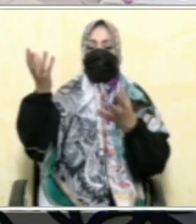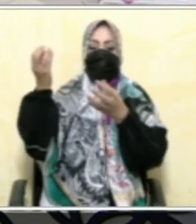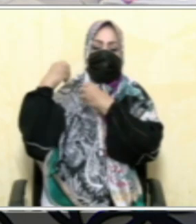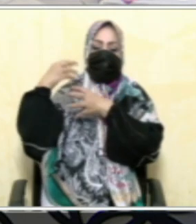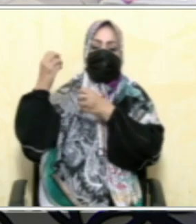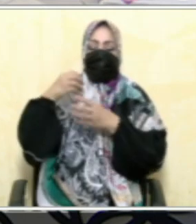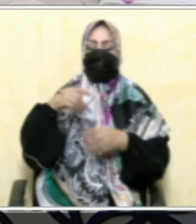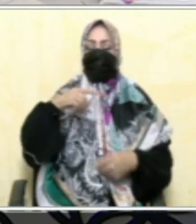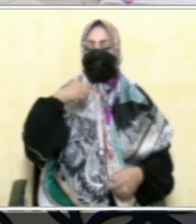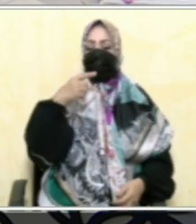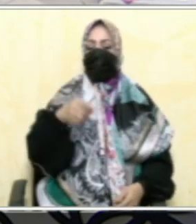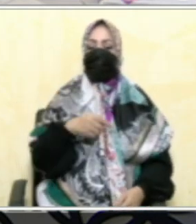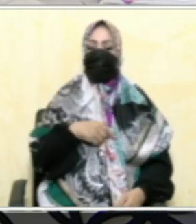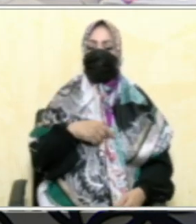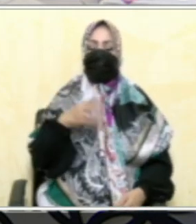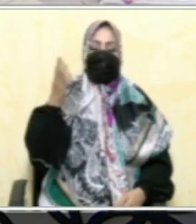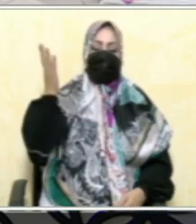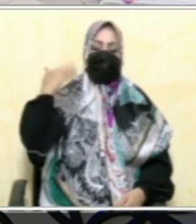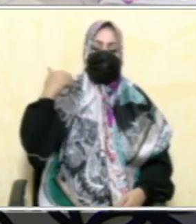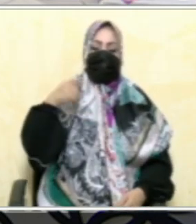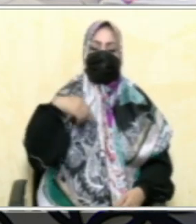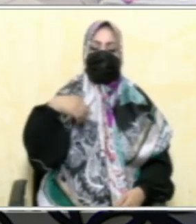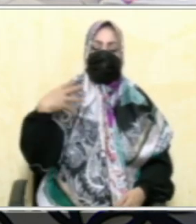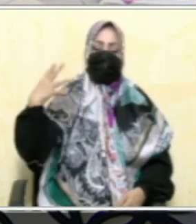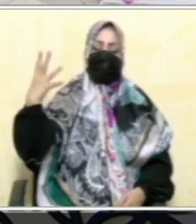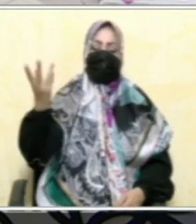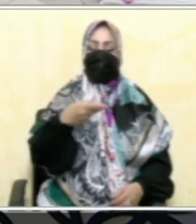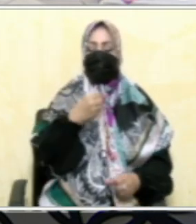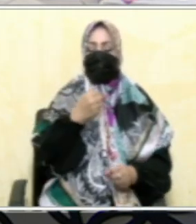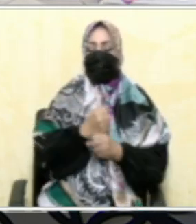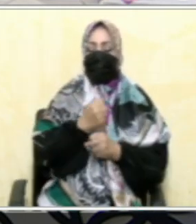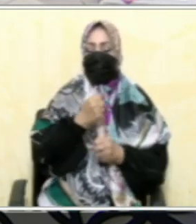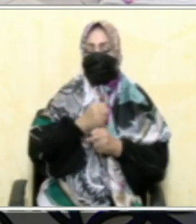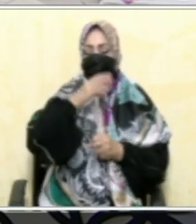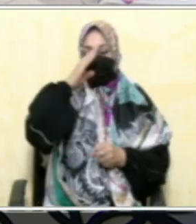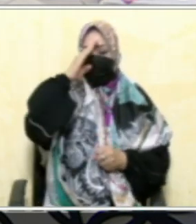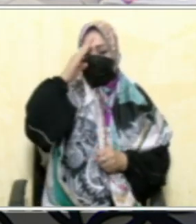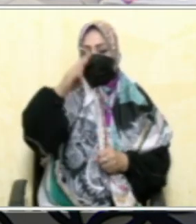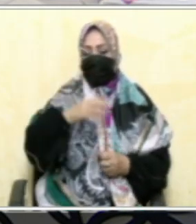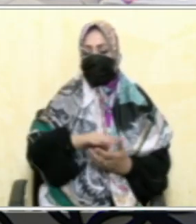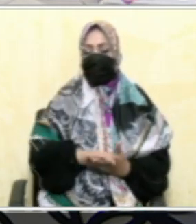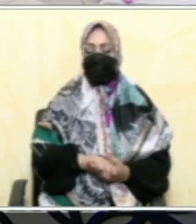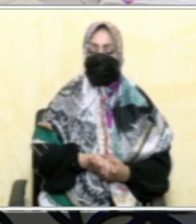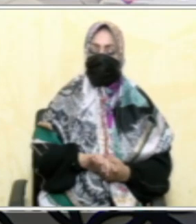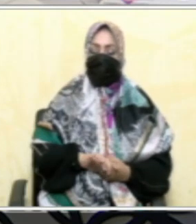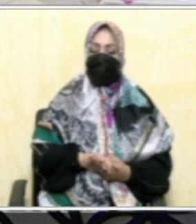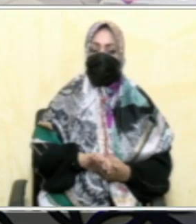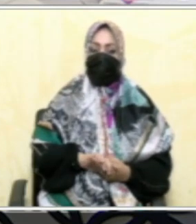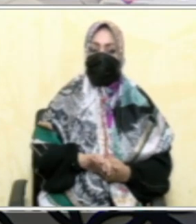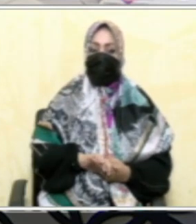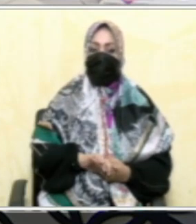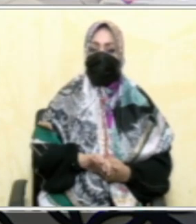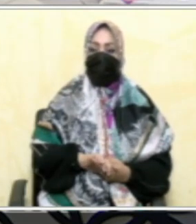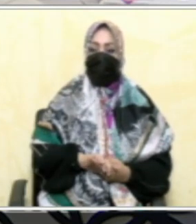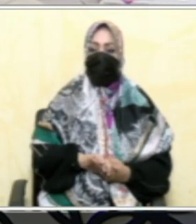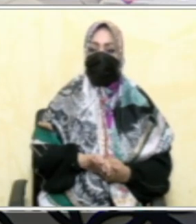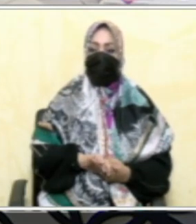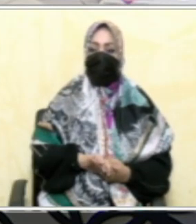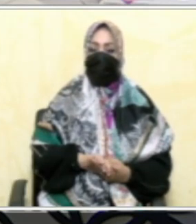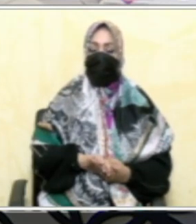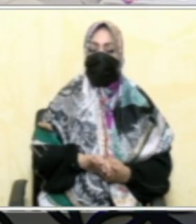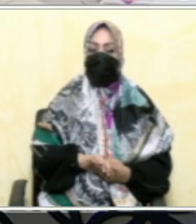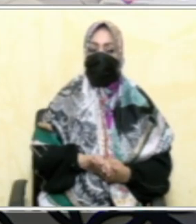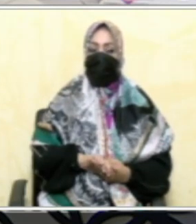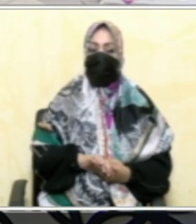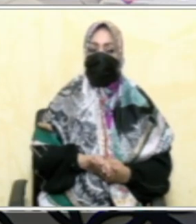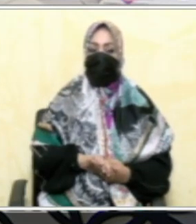بارك الله في الجميع. يا شيخ ما هو توصي يقصر عليك السؤال؟ يا إما تشاهد يا إما تسمع يا إما تقرأ. نعم. فمن لم يتقي الله في الصغيرة سيقع